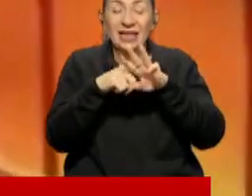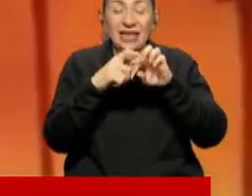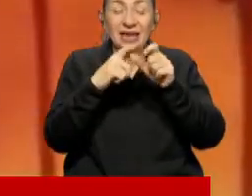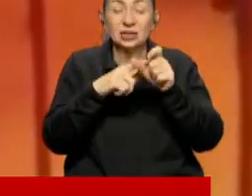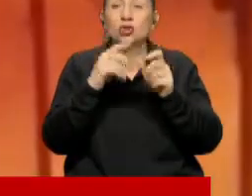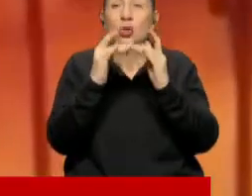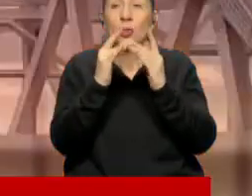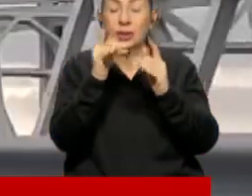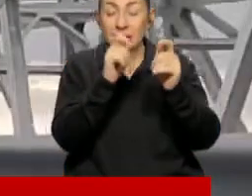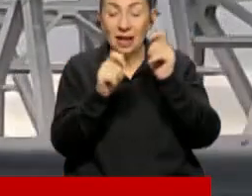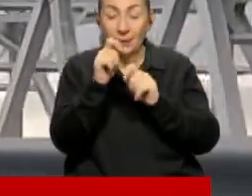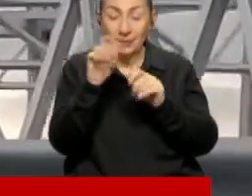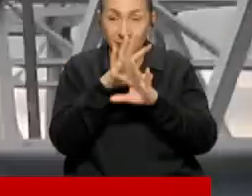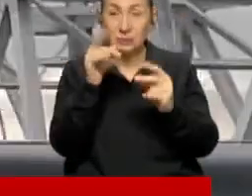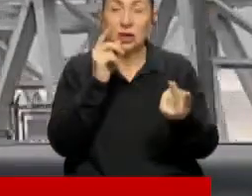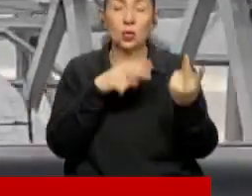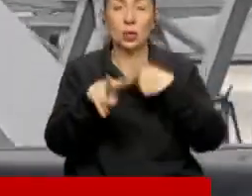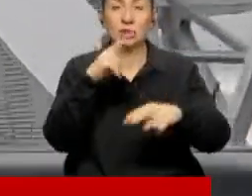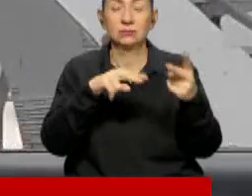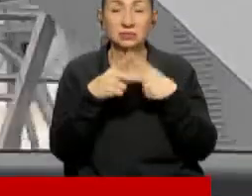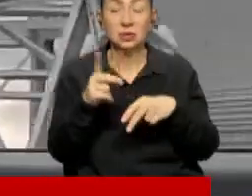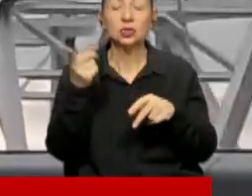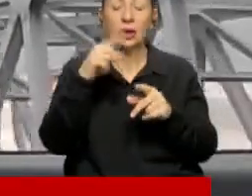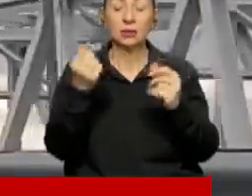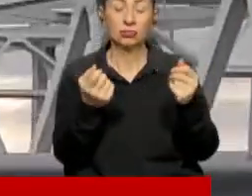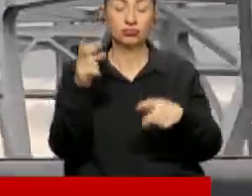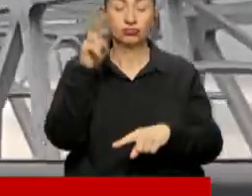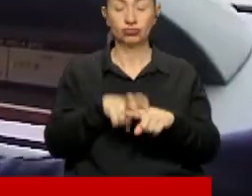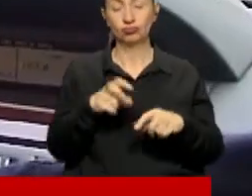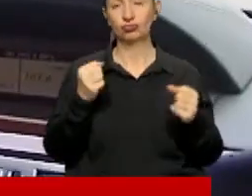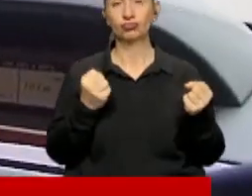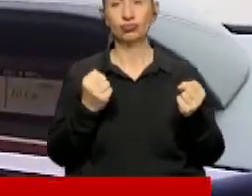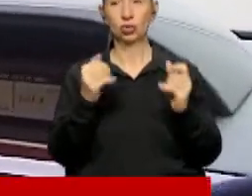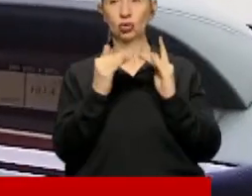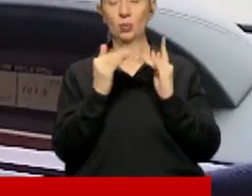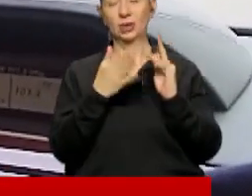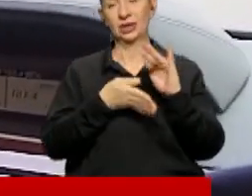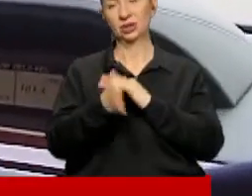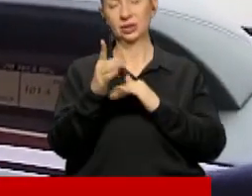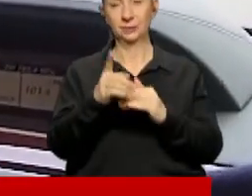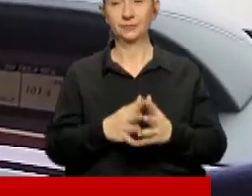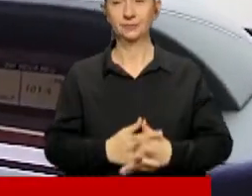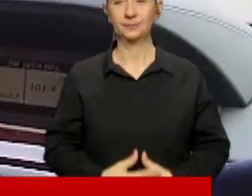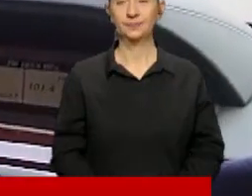gitti. Onarılan köprüyü yeniden ulaşıma açtı. Ardından direksiyon başına oturdu, köprüden geçti.